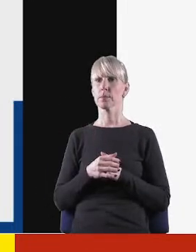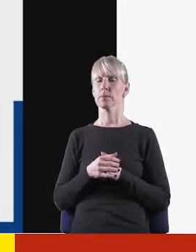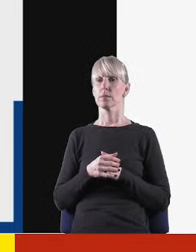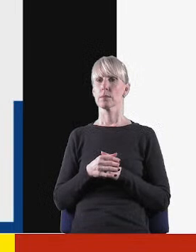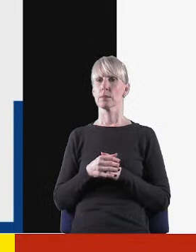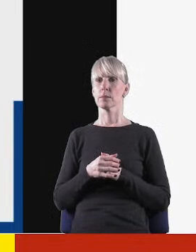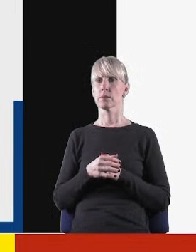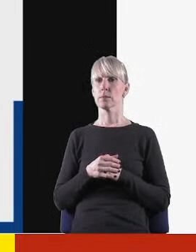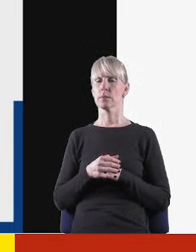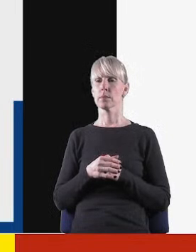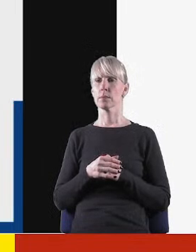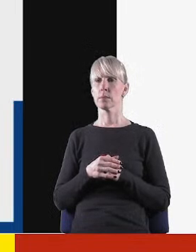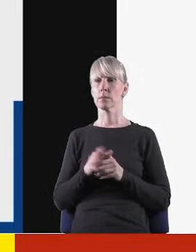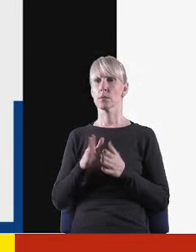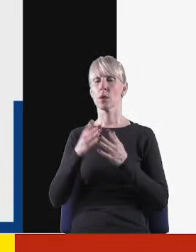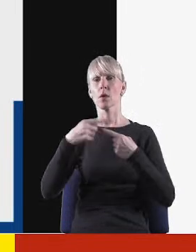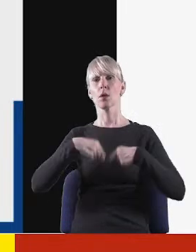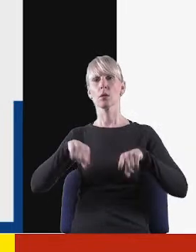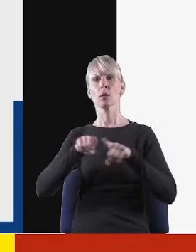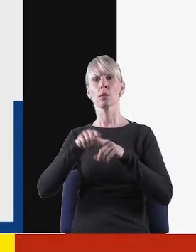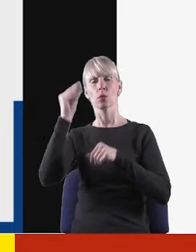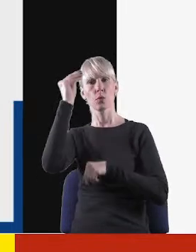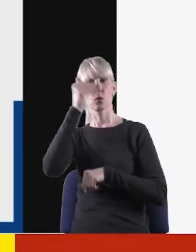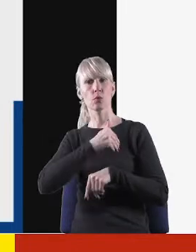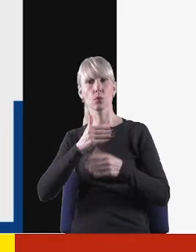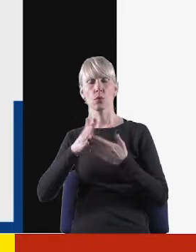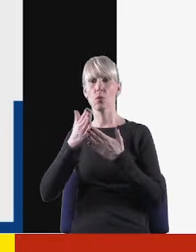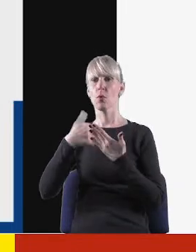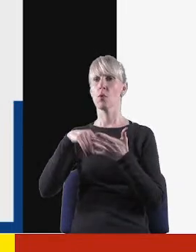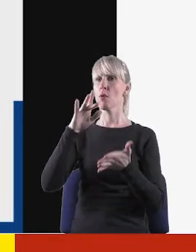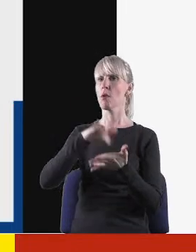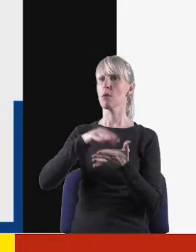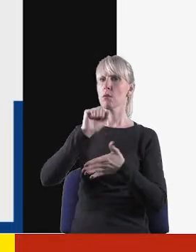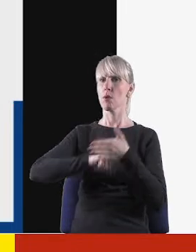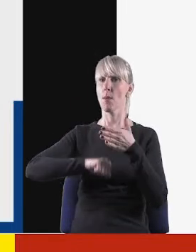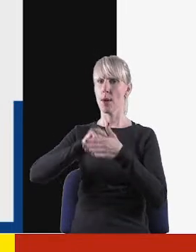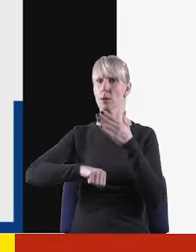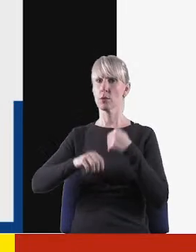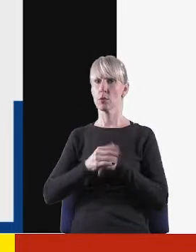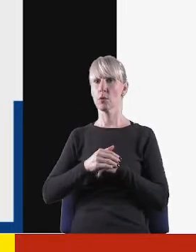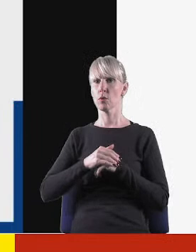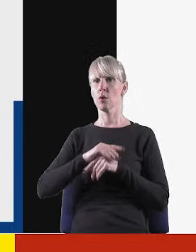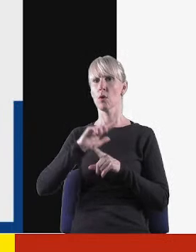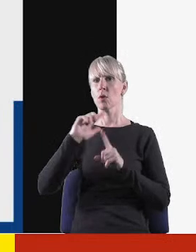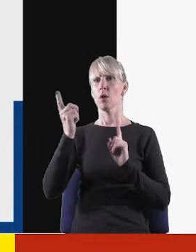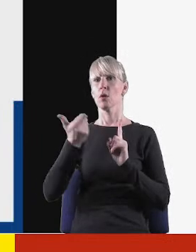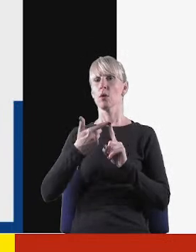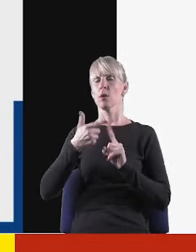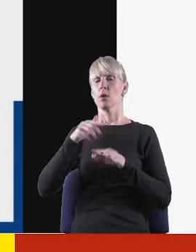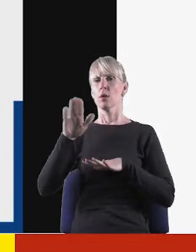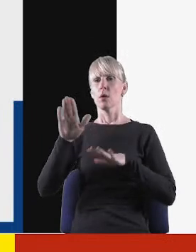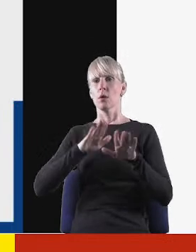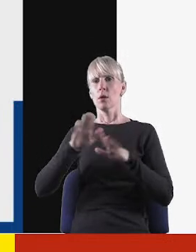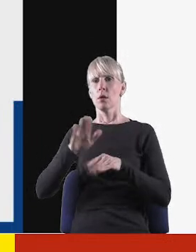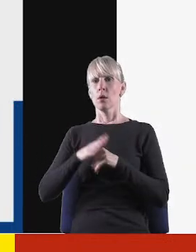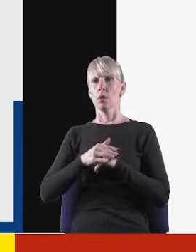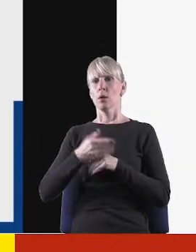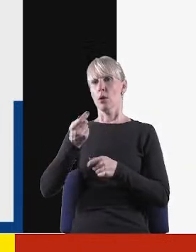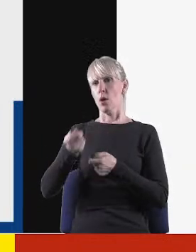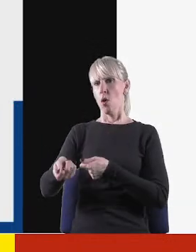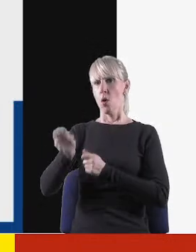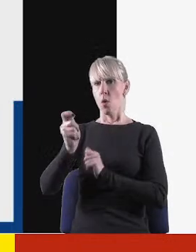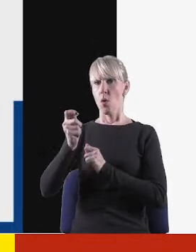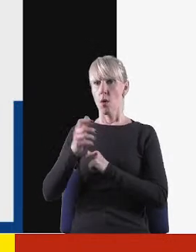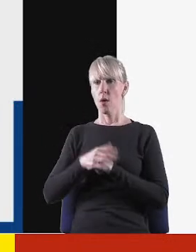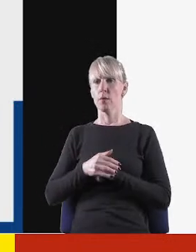wybija się tutaj zespół szkół w Tomaszowie Mazowieckim. Drugie miejsce to zespół szkół w Łowiczu i